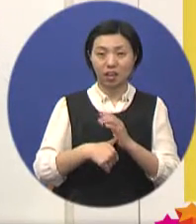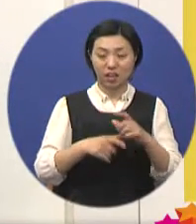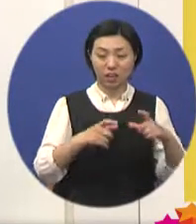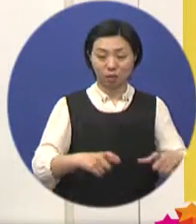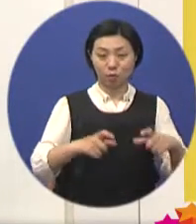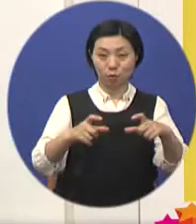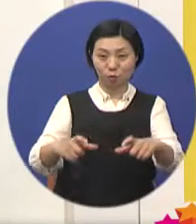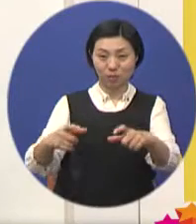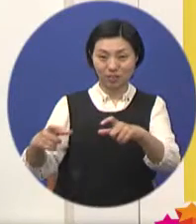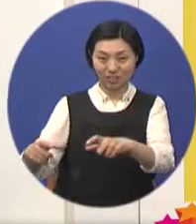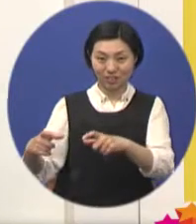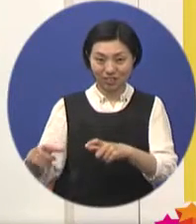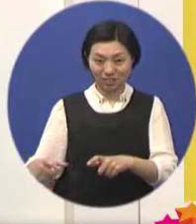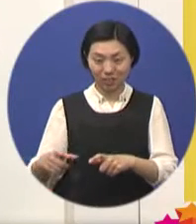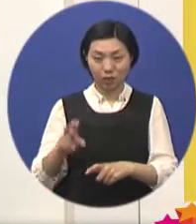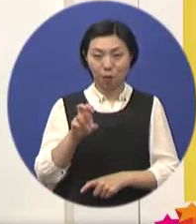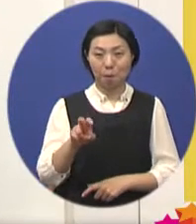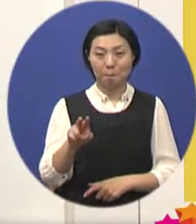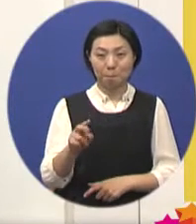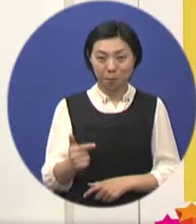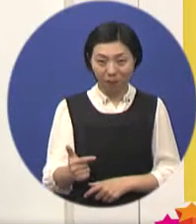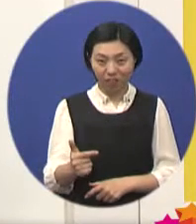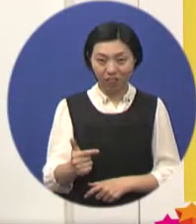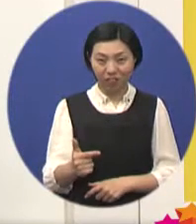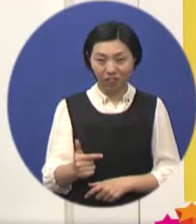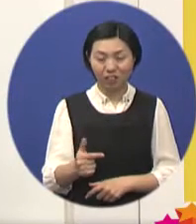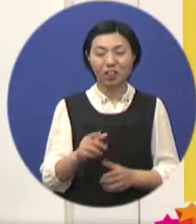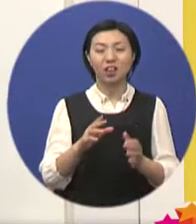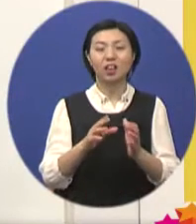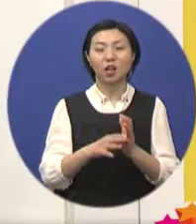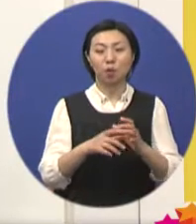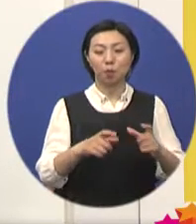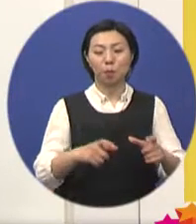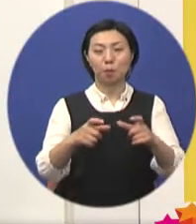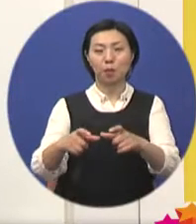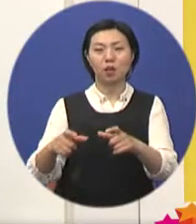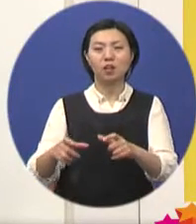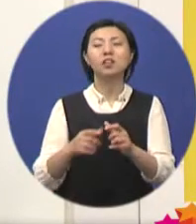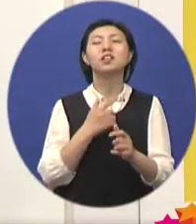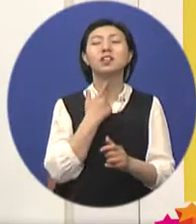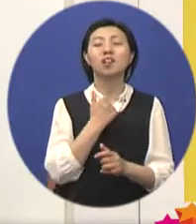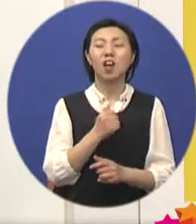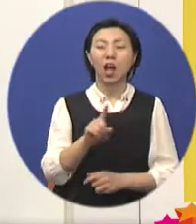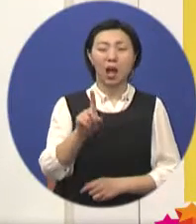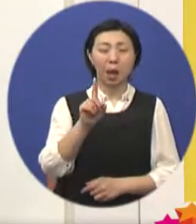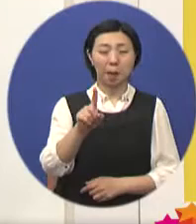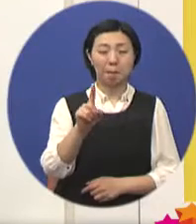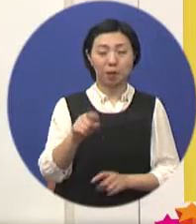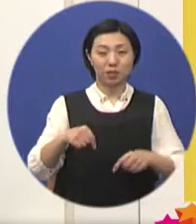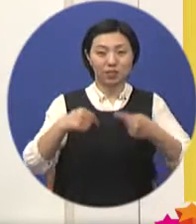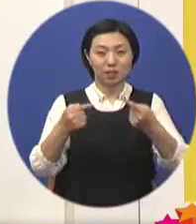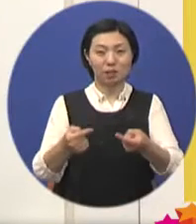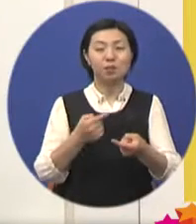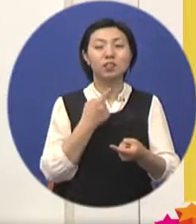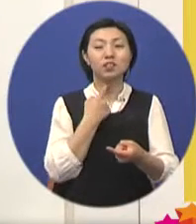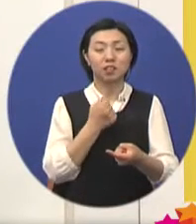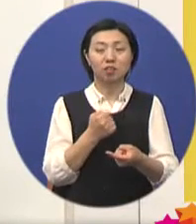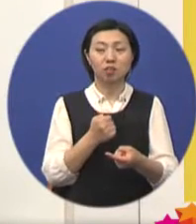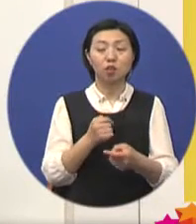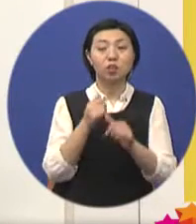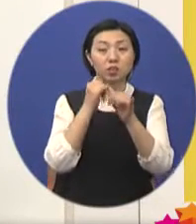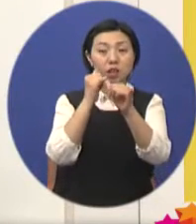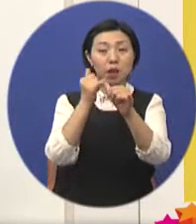네. 꿈꿀 때 예, 헌 적이 있었어요. 네. 그때 한번 나가보고 안 나가고 그때 상 뭐 받으셨어요? 뭐 주던가요?